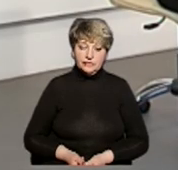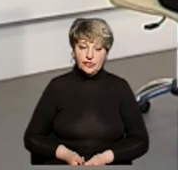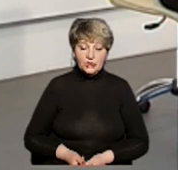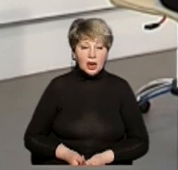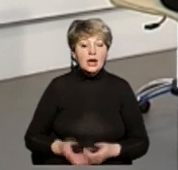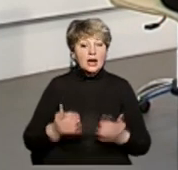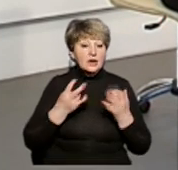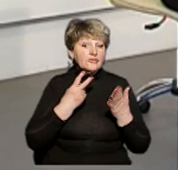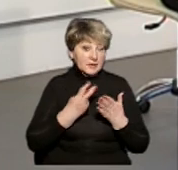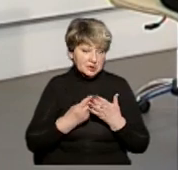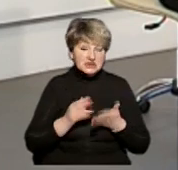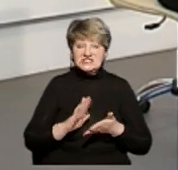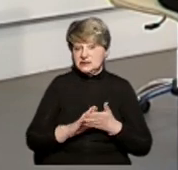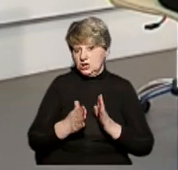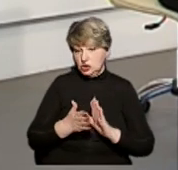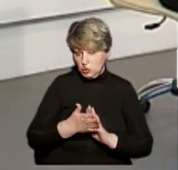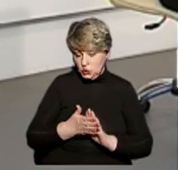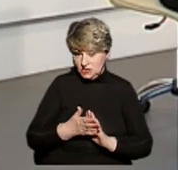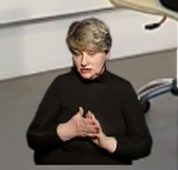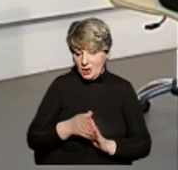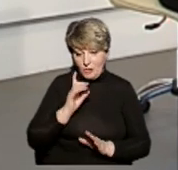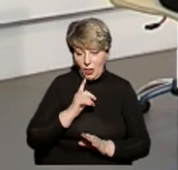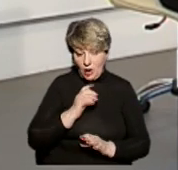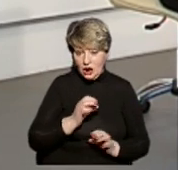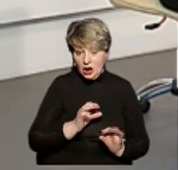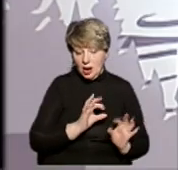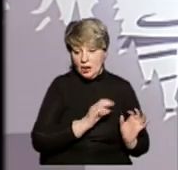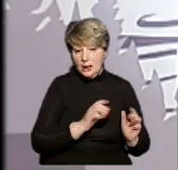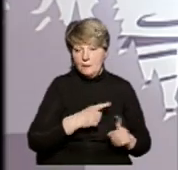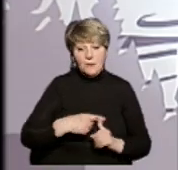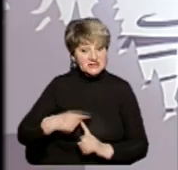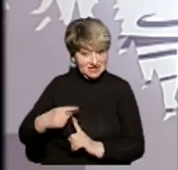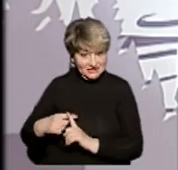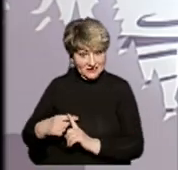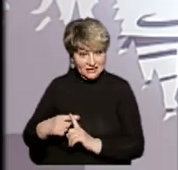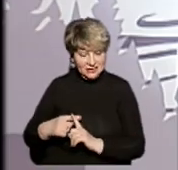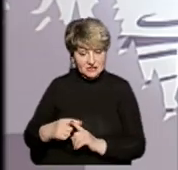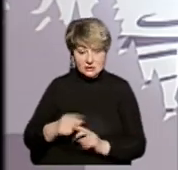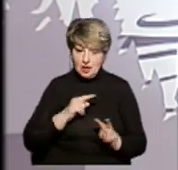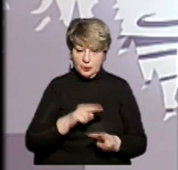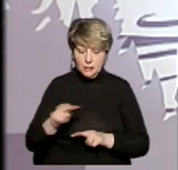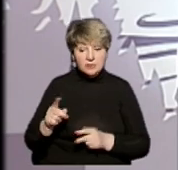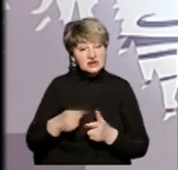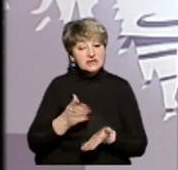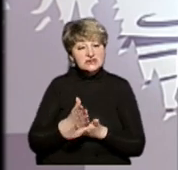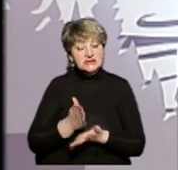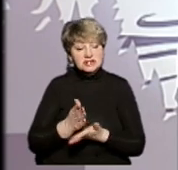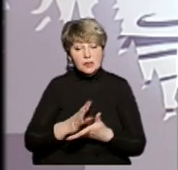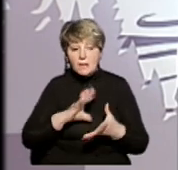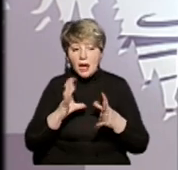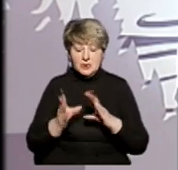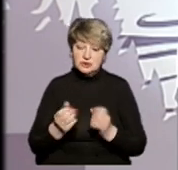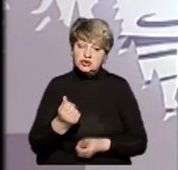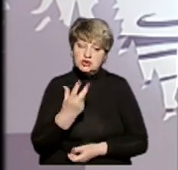От, як бачимо, в принципі, ситуація позитивна тенденція спостерігається, правильно? Чи маєте підрахунки, пане Валерію,